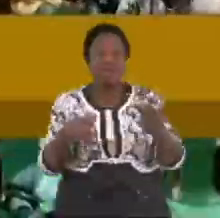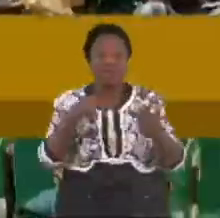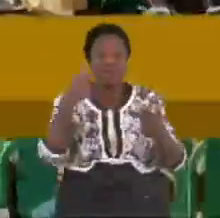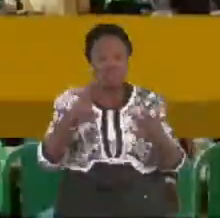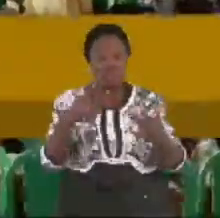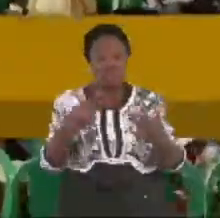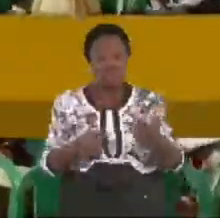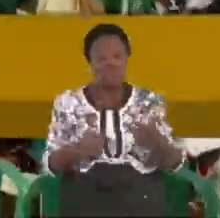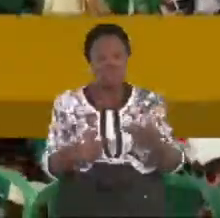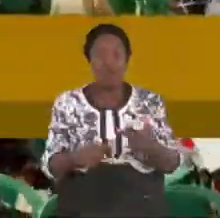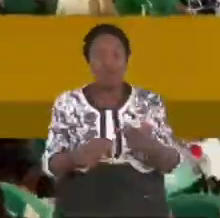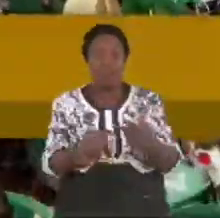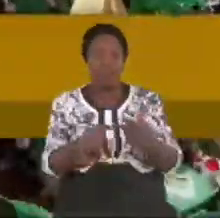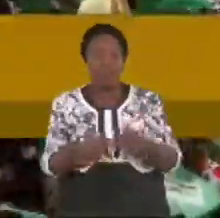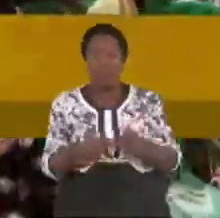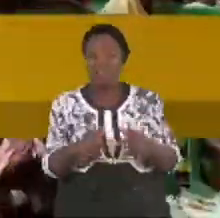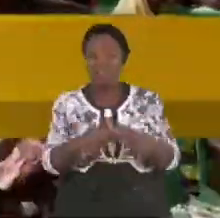considérons